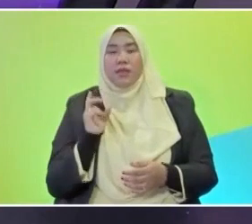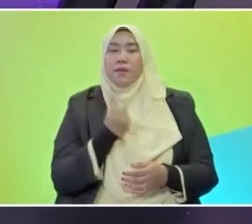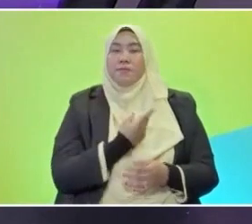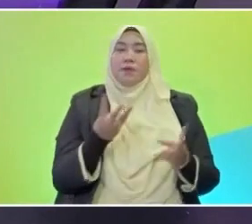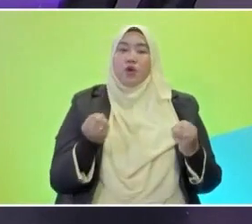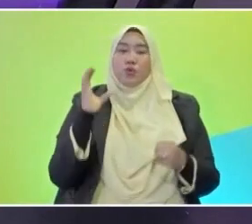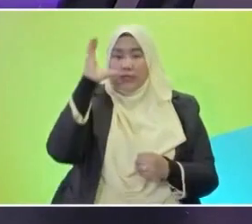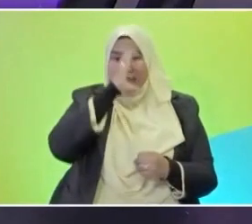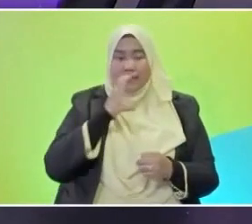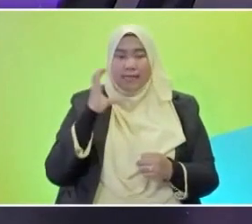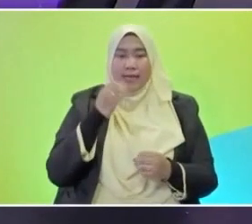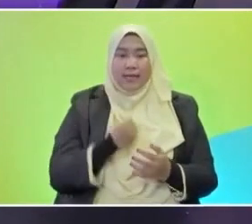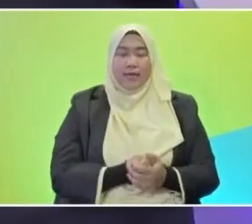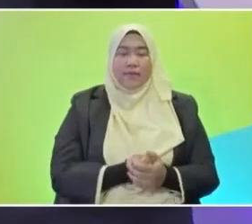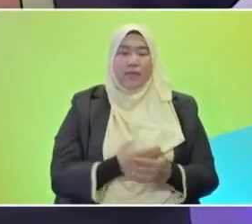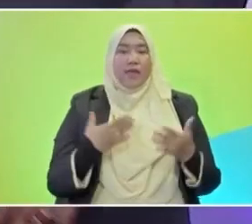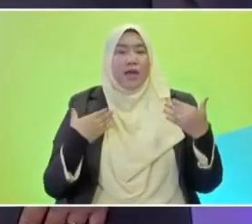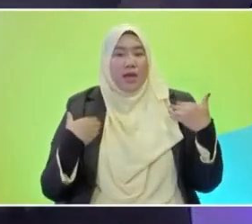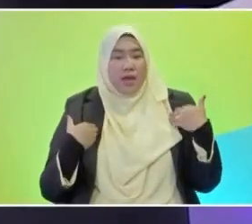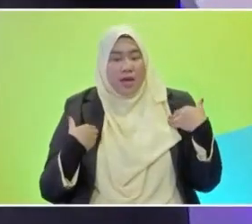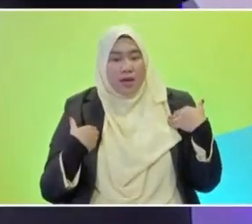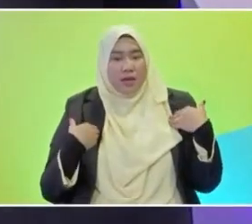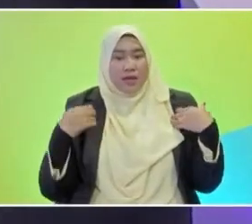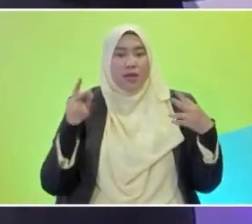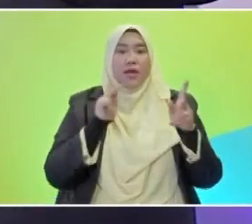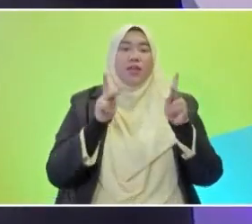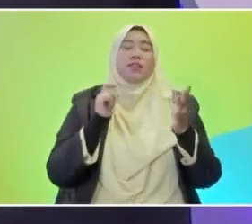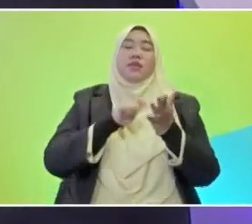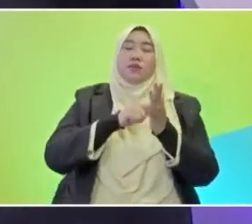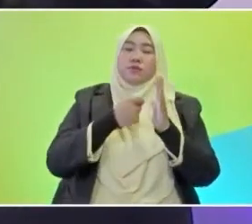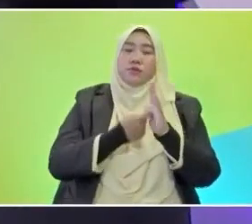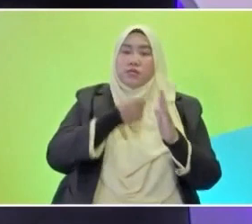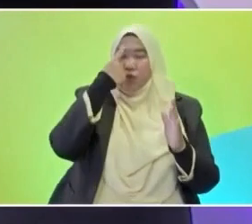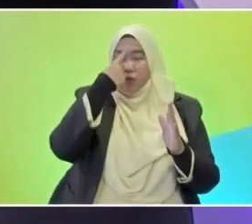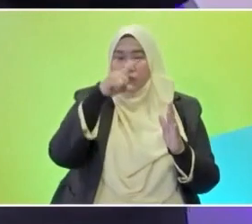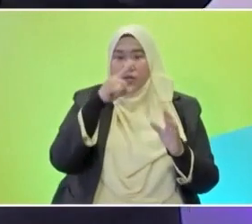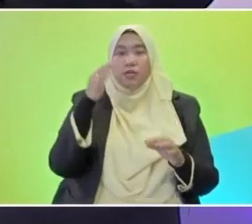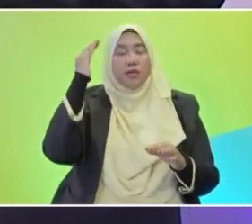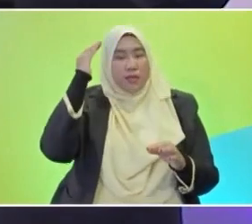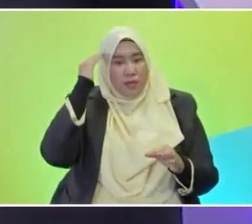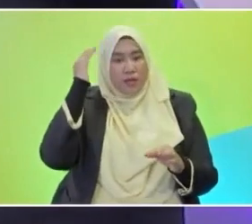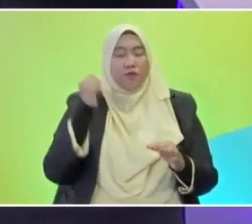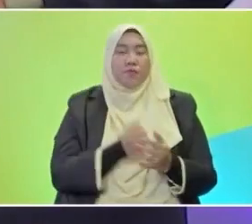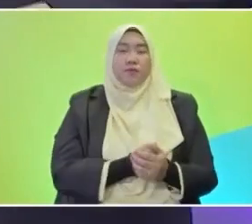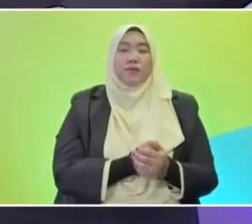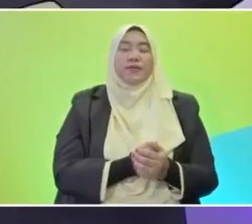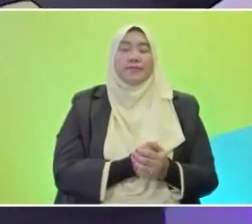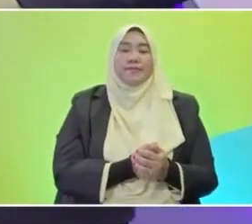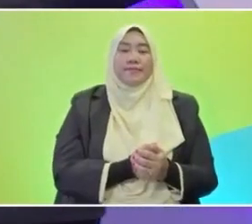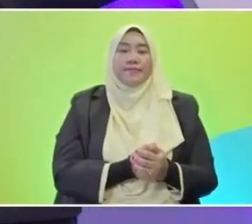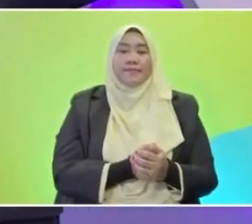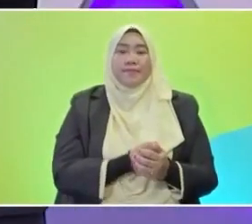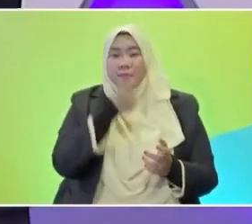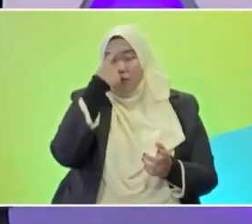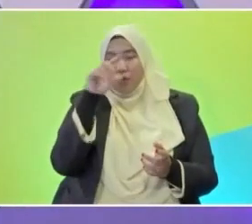itu ada perkataan yang menunjukkan Perlunya kita ketahui melalui operasi yang kita gunakan jadi untuk